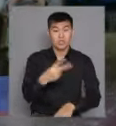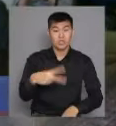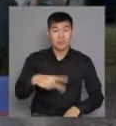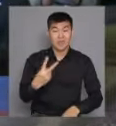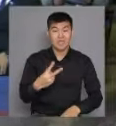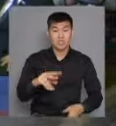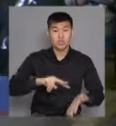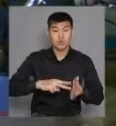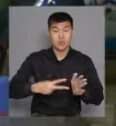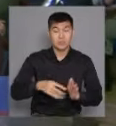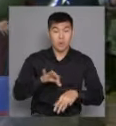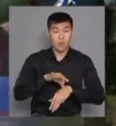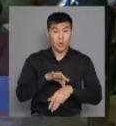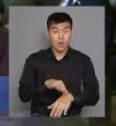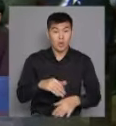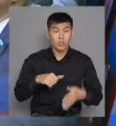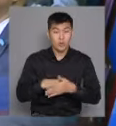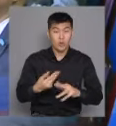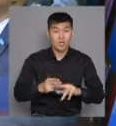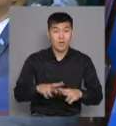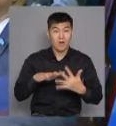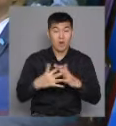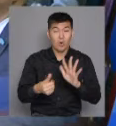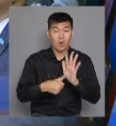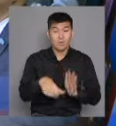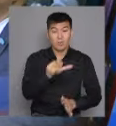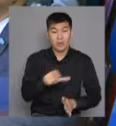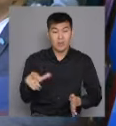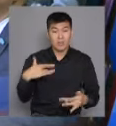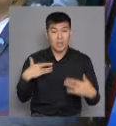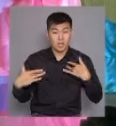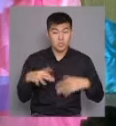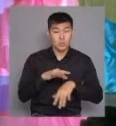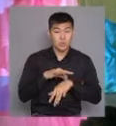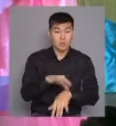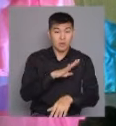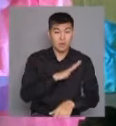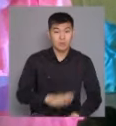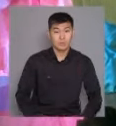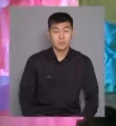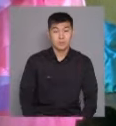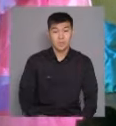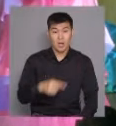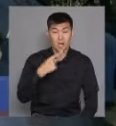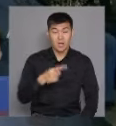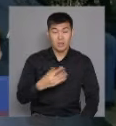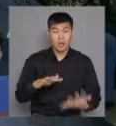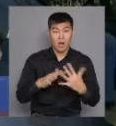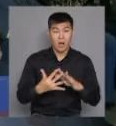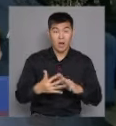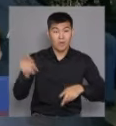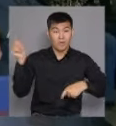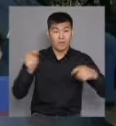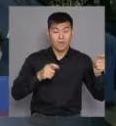жобасы аясында өткізілді. Бұған дейін 6 аудан қала тұрғындарына сазды сәлемдерін жеткізген болатын. Айта кетейік, ауданаралық